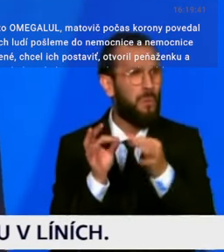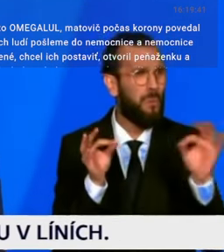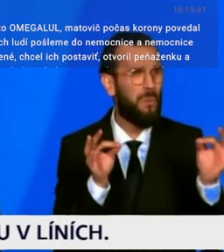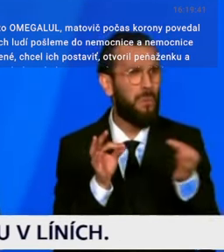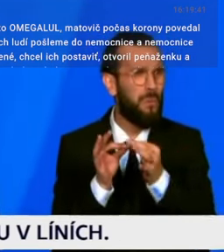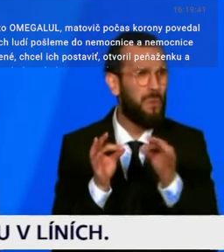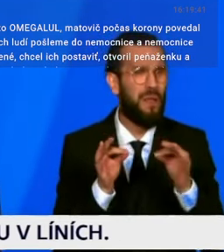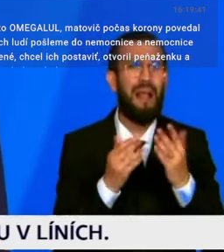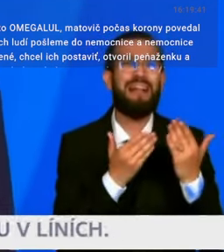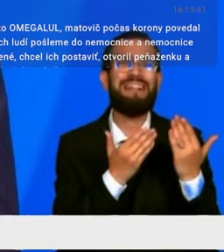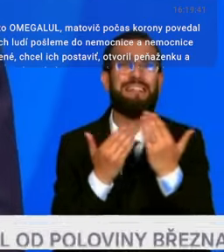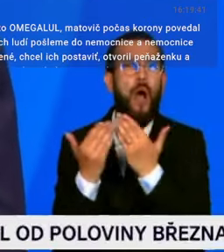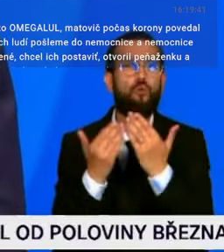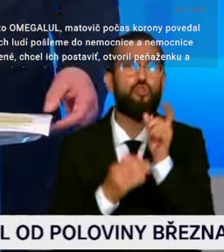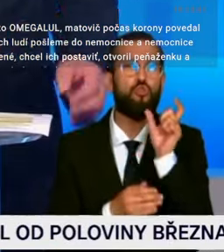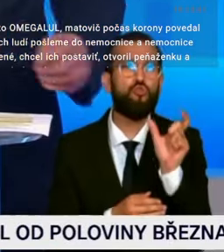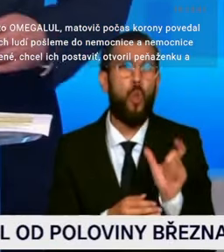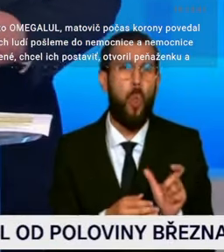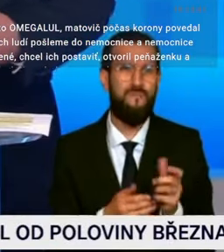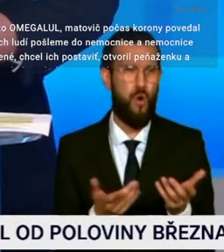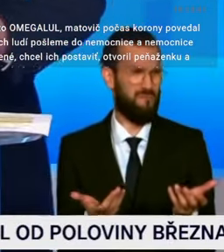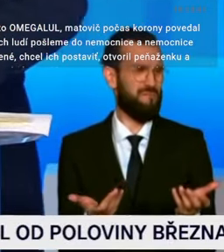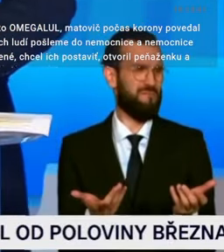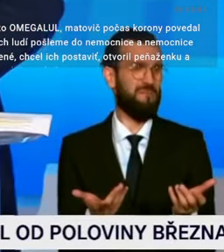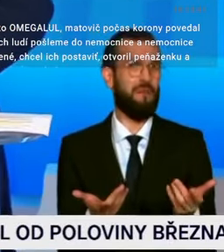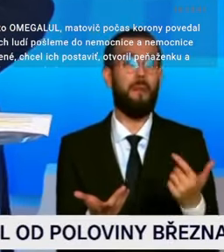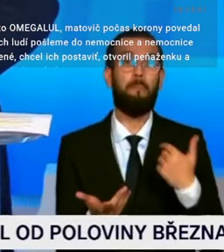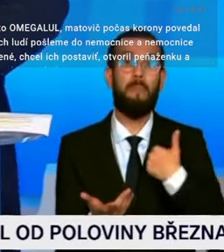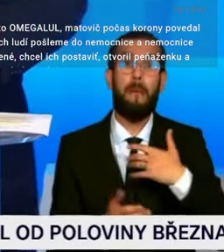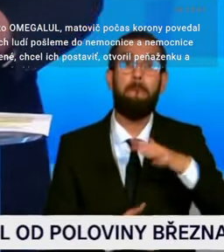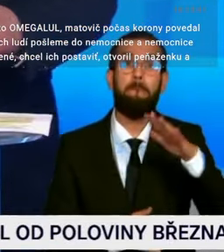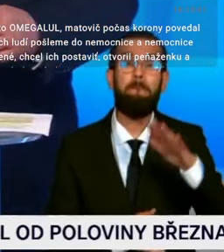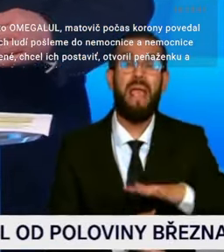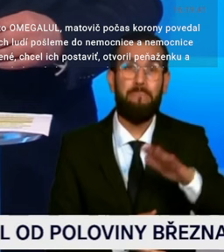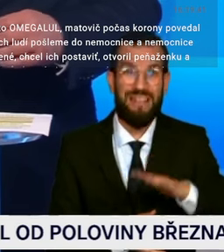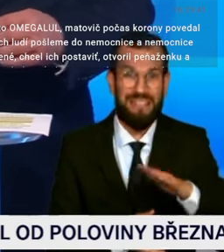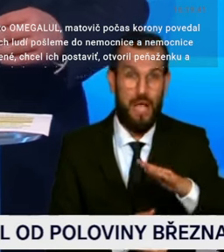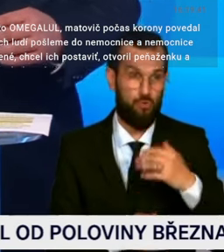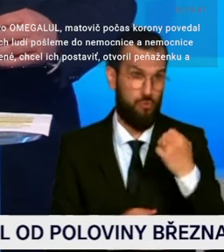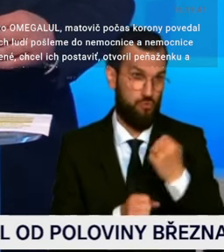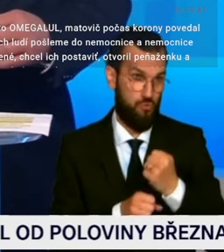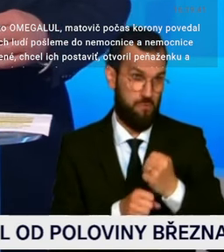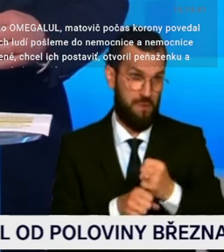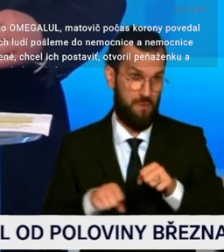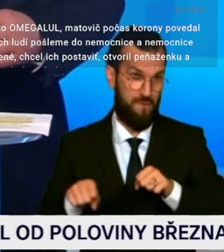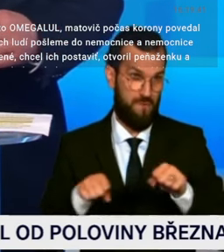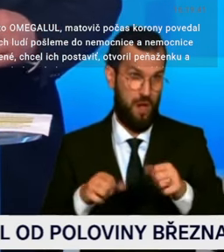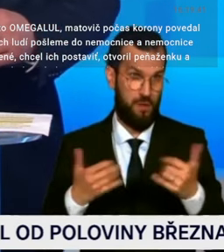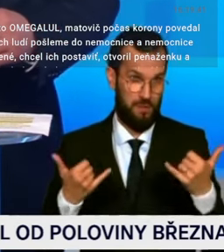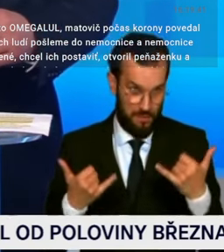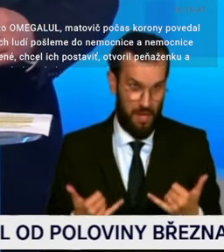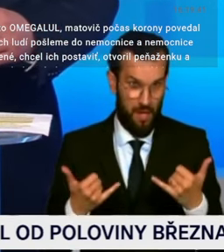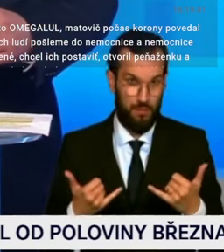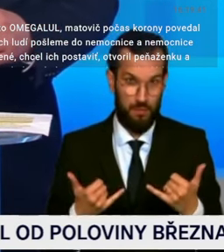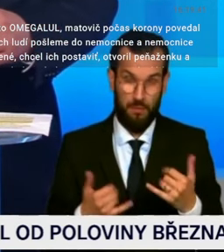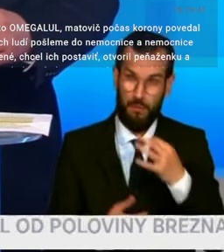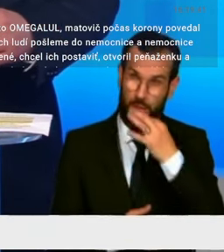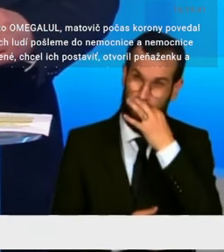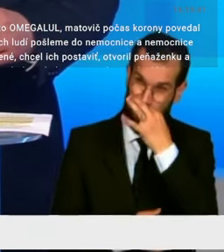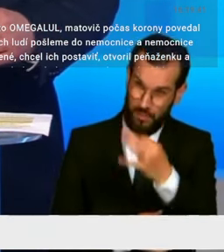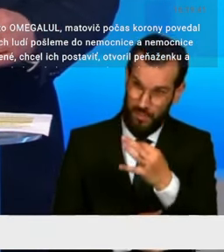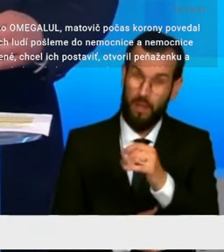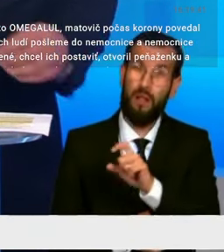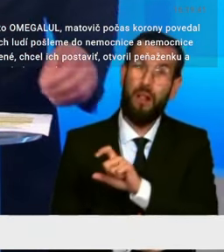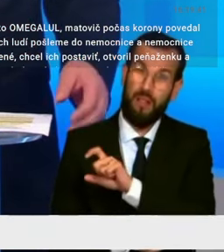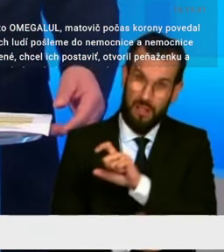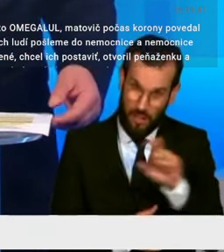balamutí tých ľudí veď my sme teraz pri moci päť mesiacov aj s cestou pán Korčok chcete povedať že to najväčšie zadĺženie ktoré